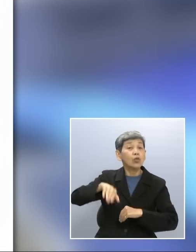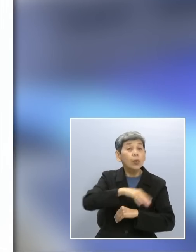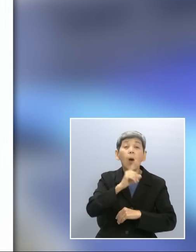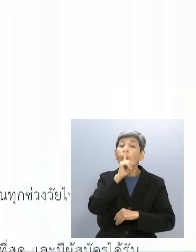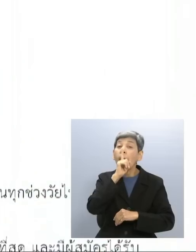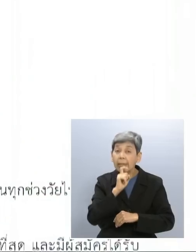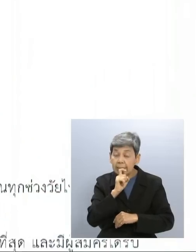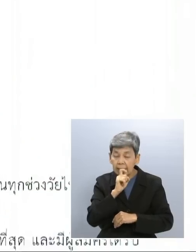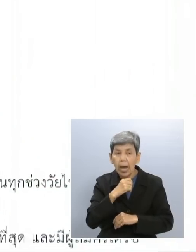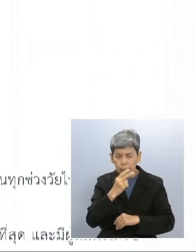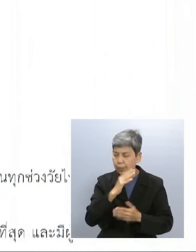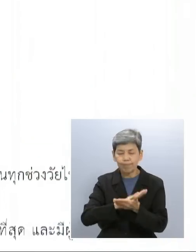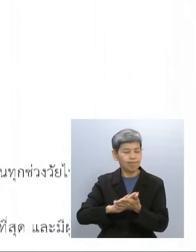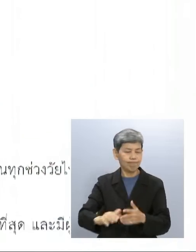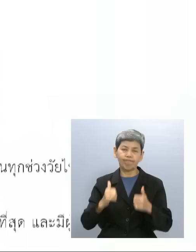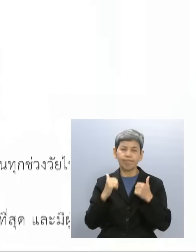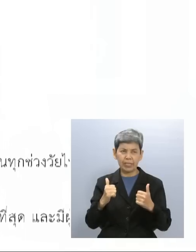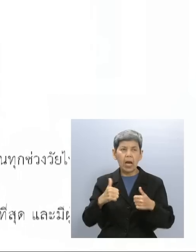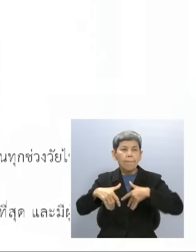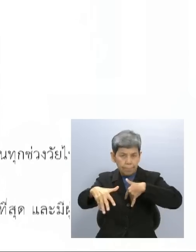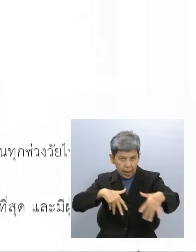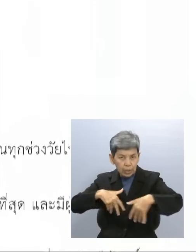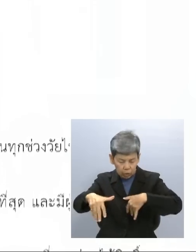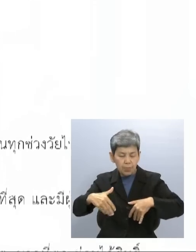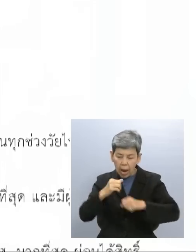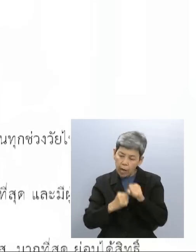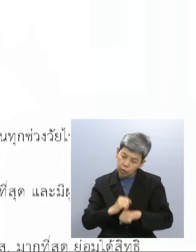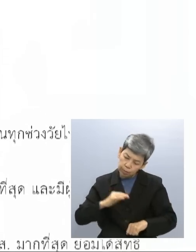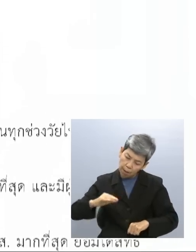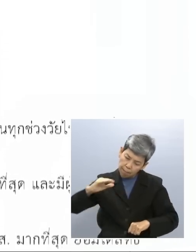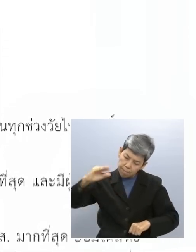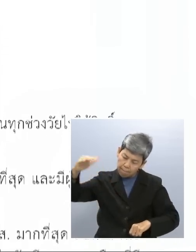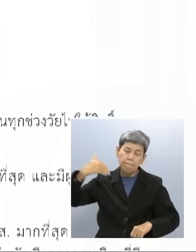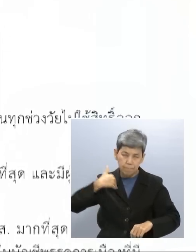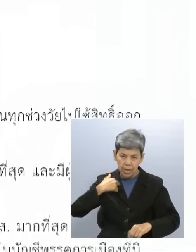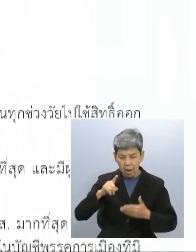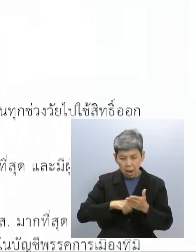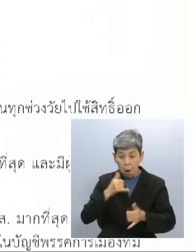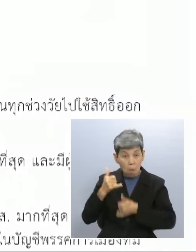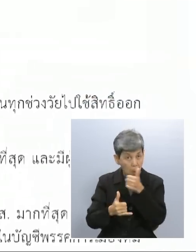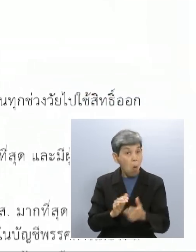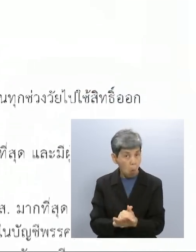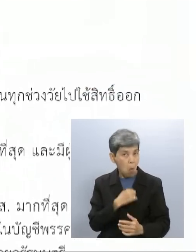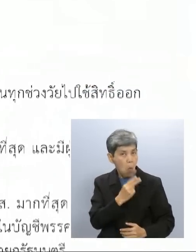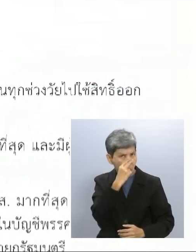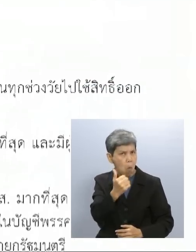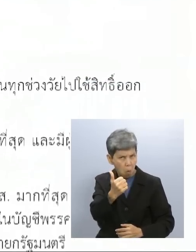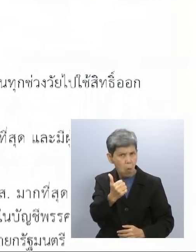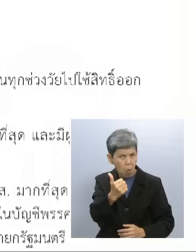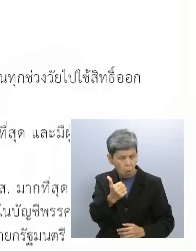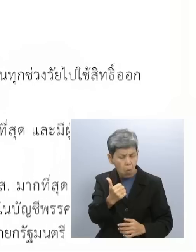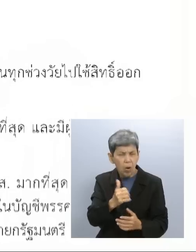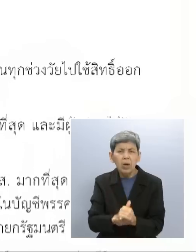อาทิตย์ที่ผ่านมาลุล่วงไปด้วยดีมีประชาชนทุกช่วงวัยไปใช้สิทธิ์ออกเสียงนับเป็นปรากฏการณ์ที่น่าชื่นใจ